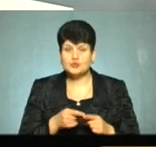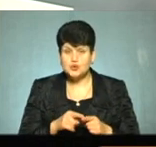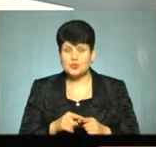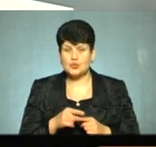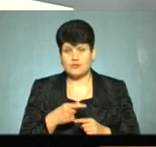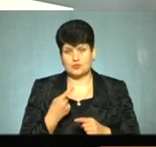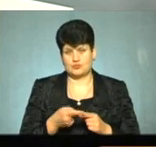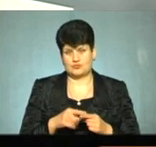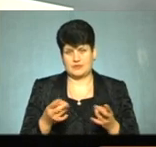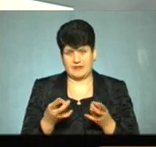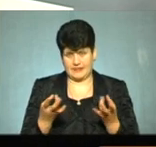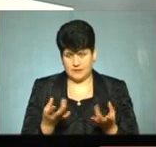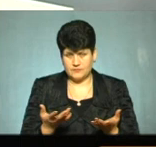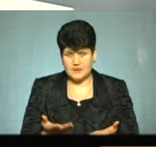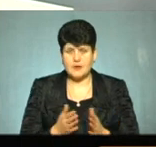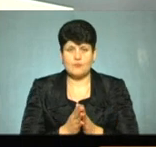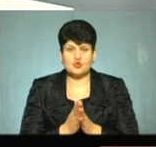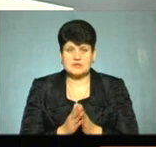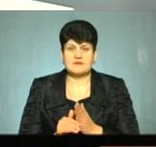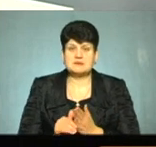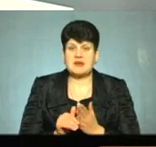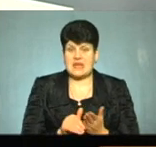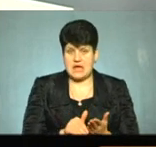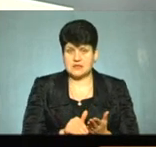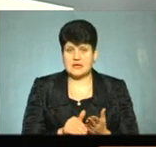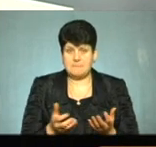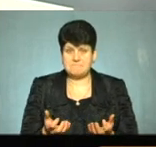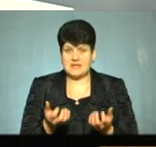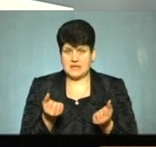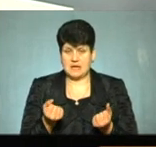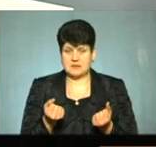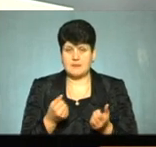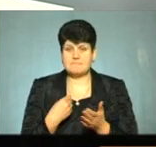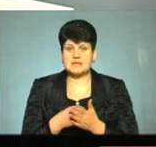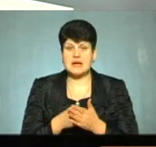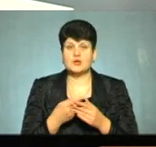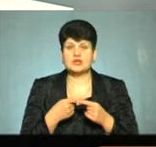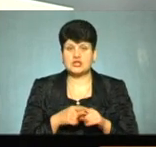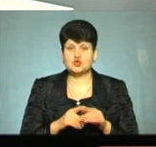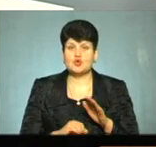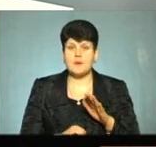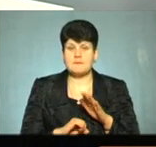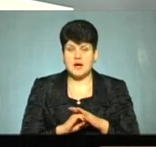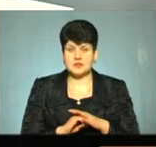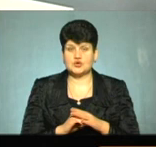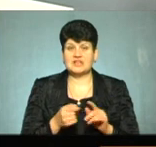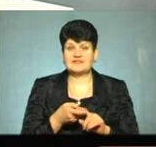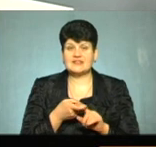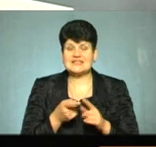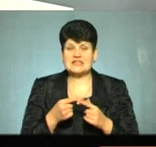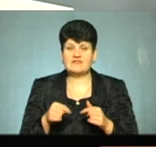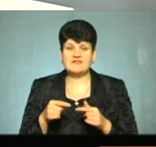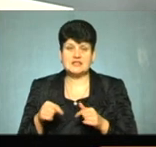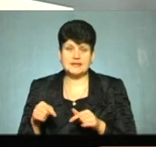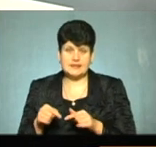озвучували цю потребу, яка необхідна, і просили в сприянні і підтриманні матеріально-технічною базою даних